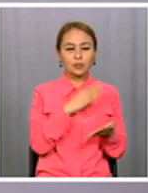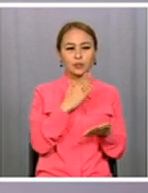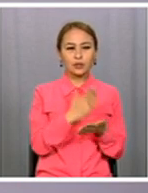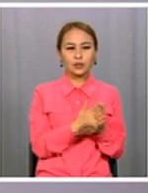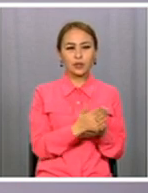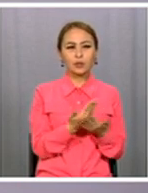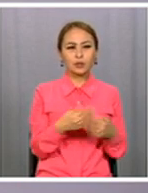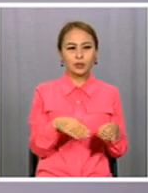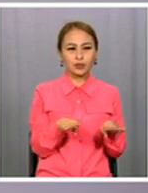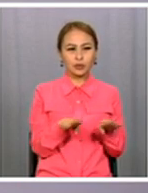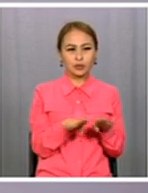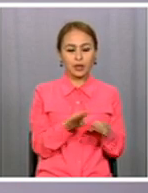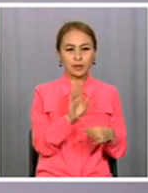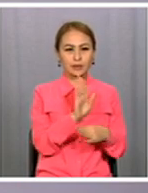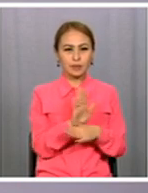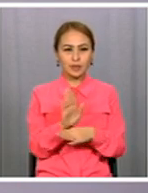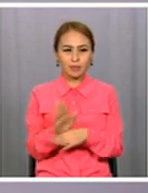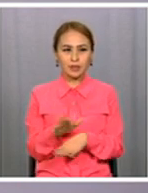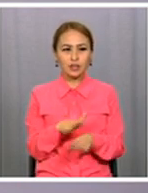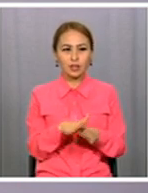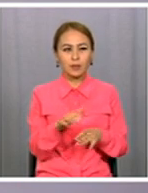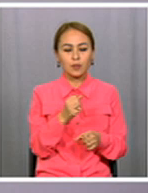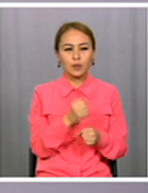Бұл туралы тапсырма жасап көрелік.